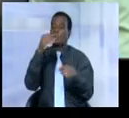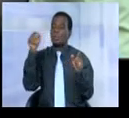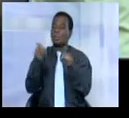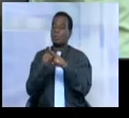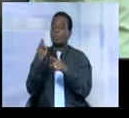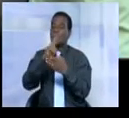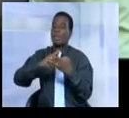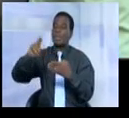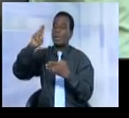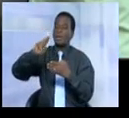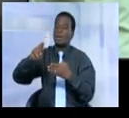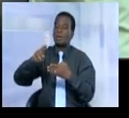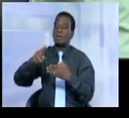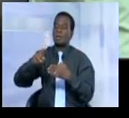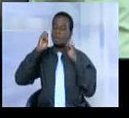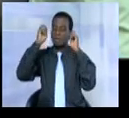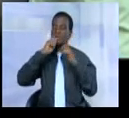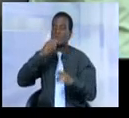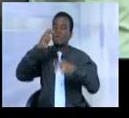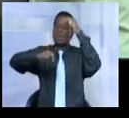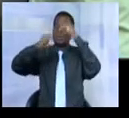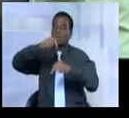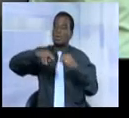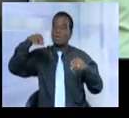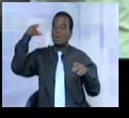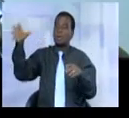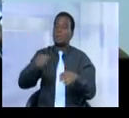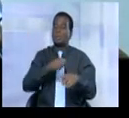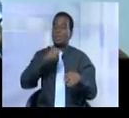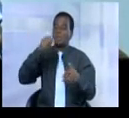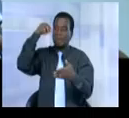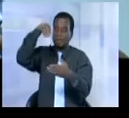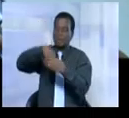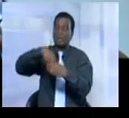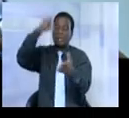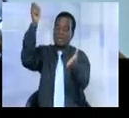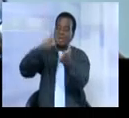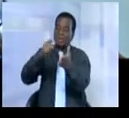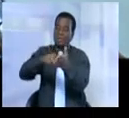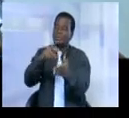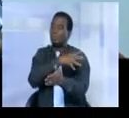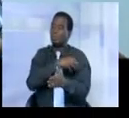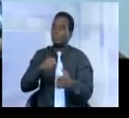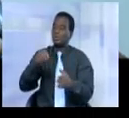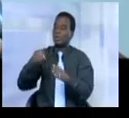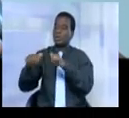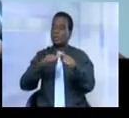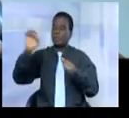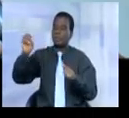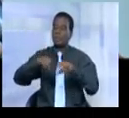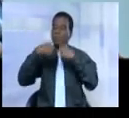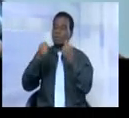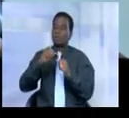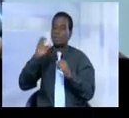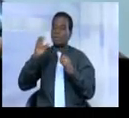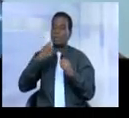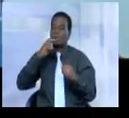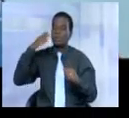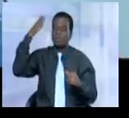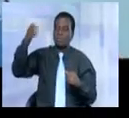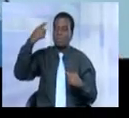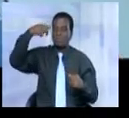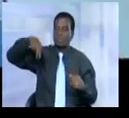d'enseignement mineur, sera évaluée et prise en compte dans la notation finale. Les activités socio-culturelles et sportives seront